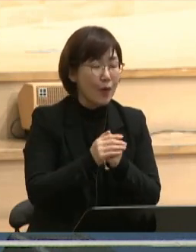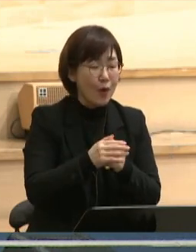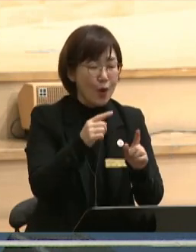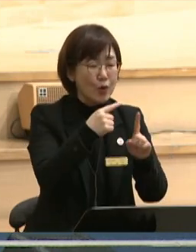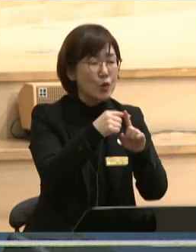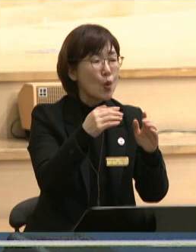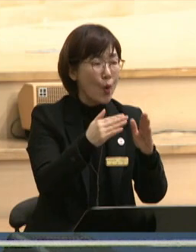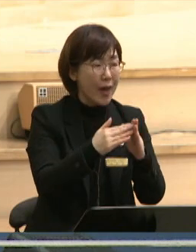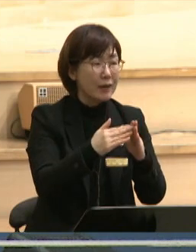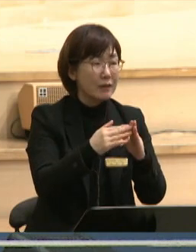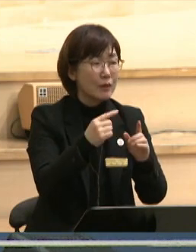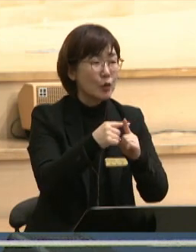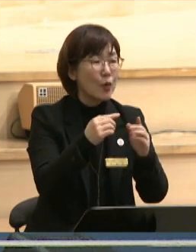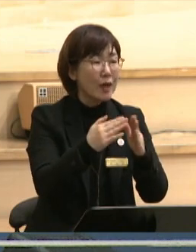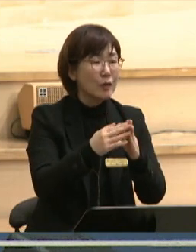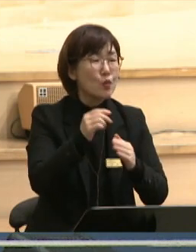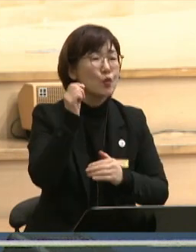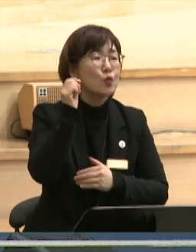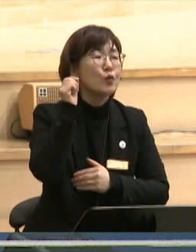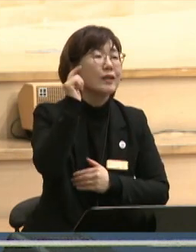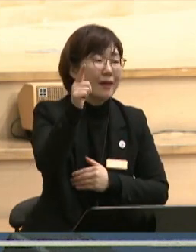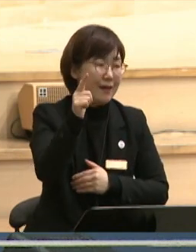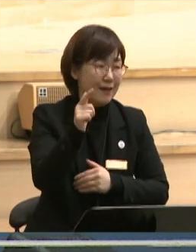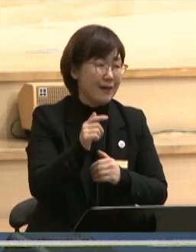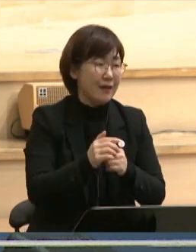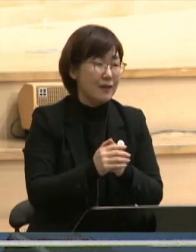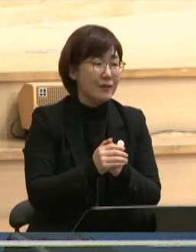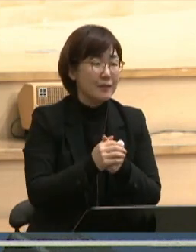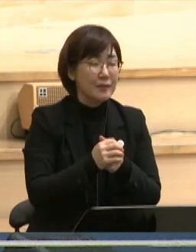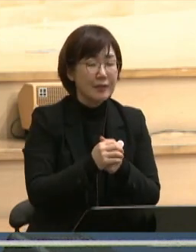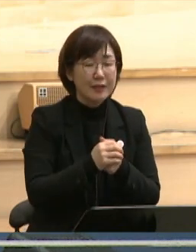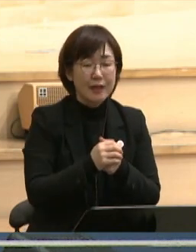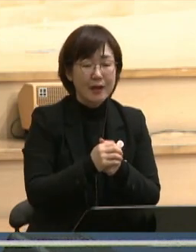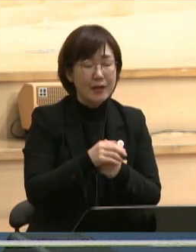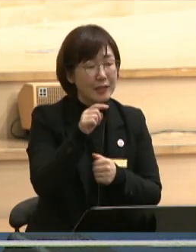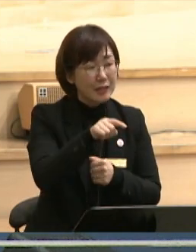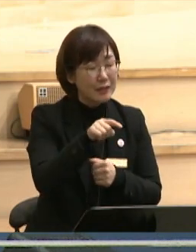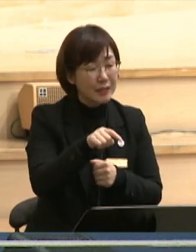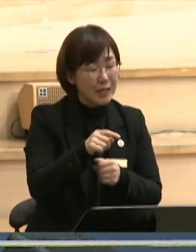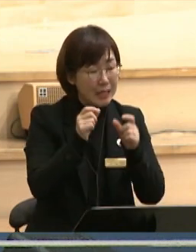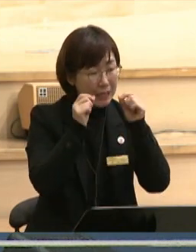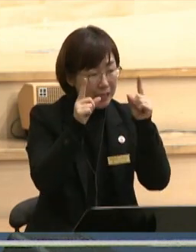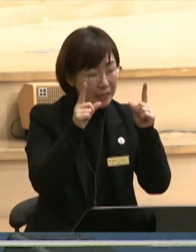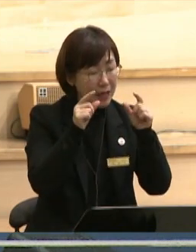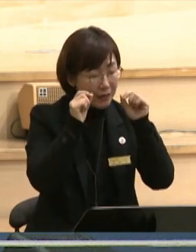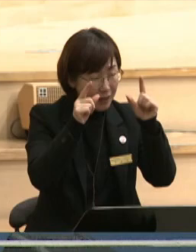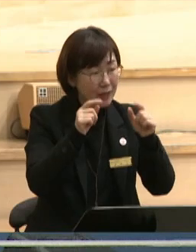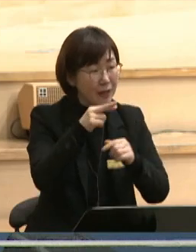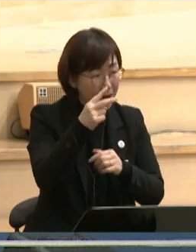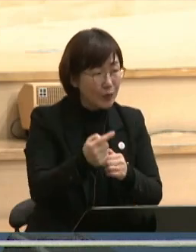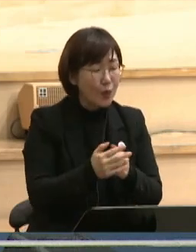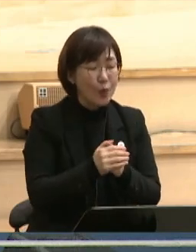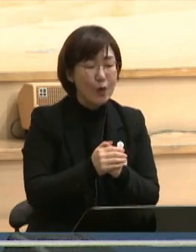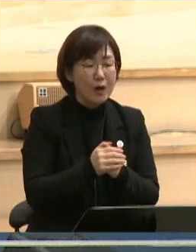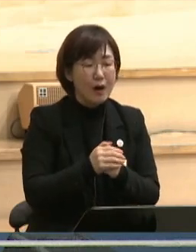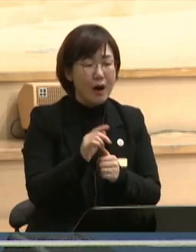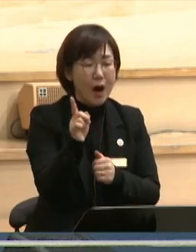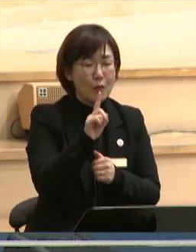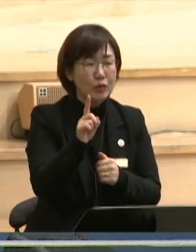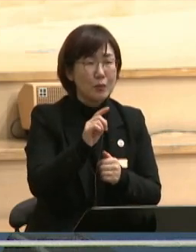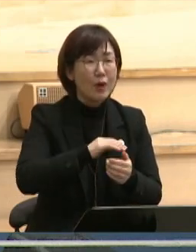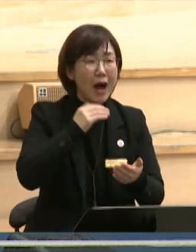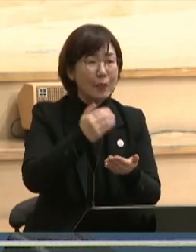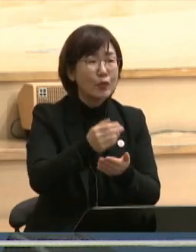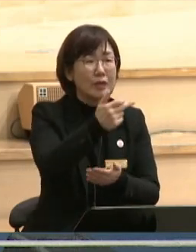교회는 위대한 것입니다 근데 여러분 이거 우리가 알았다 하더라도 아무리 큰 감동이